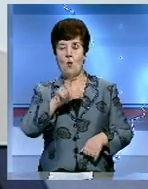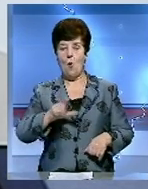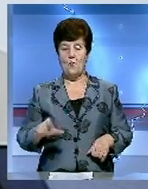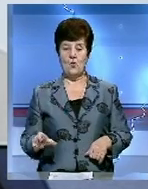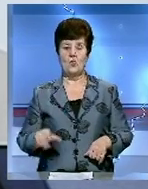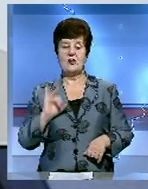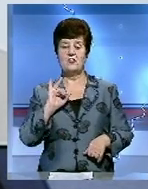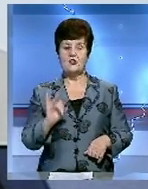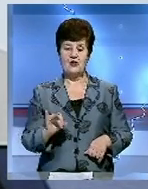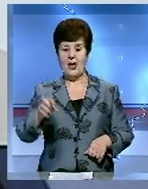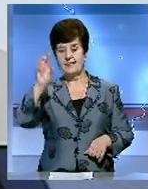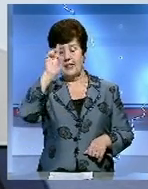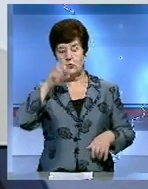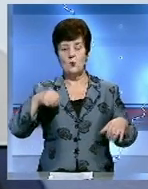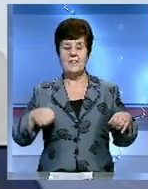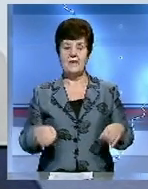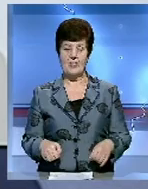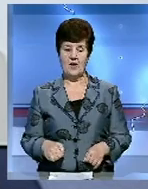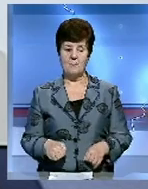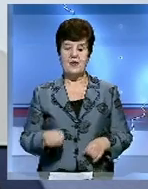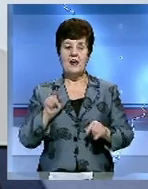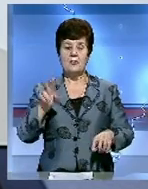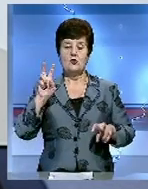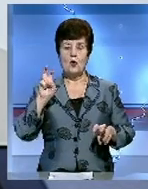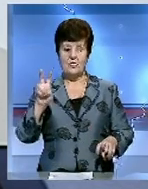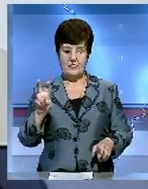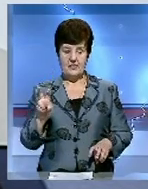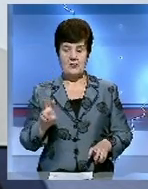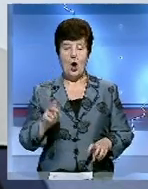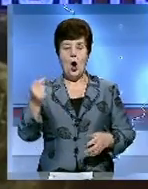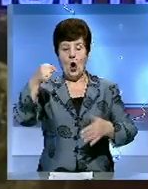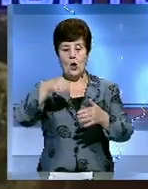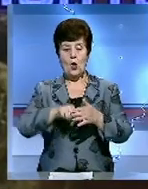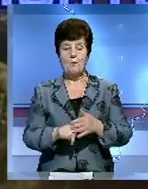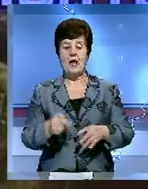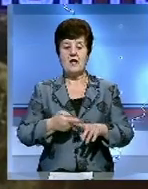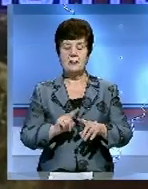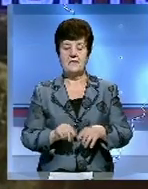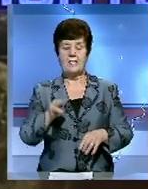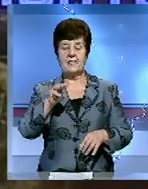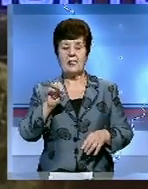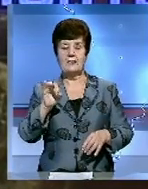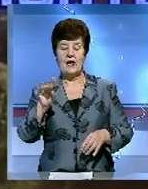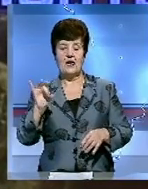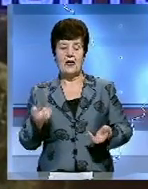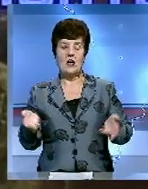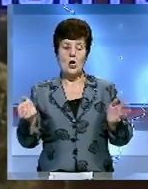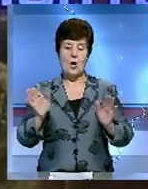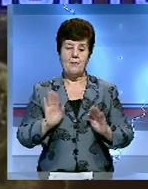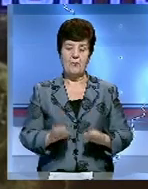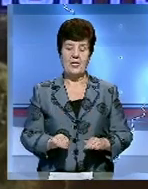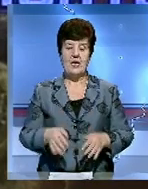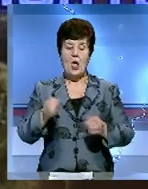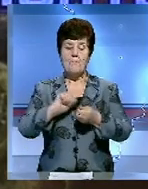a statului de drept. În contextul global, aceste tratate rămân piatra de temelie